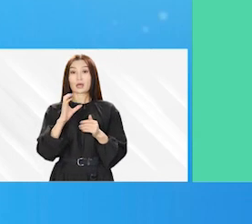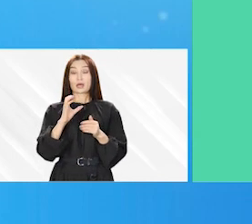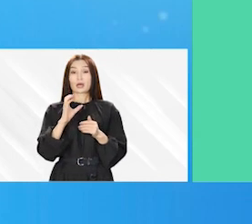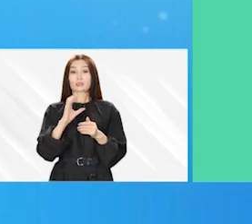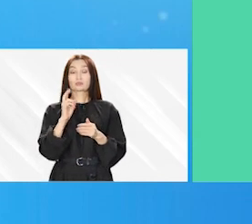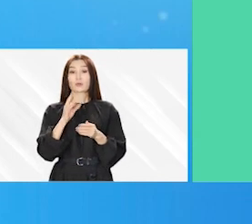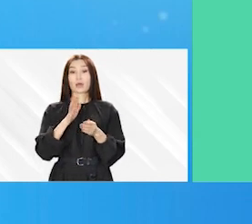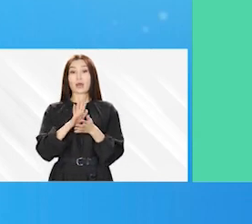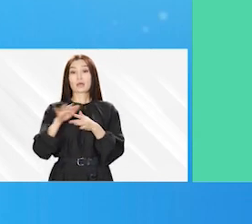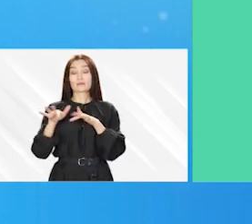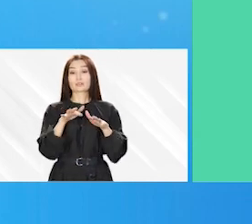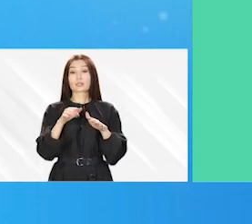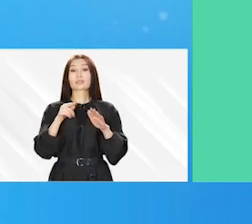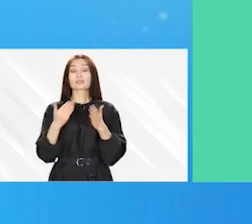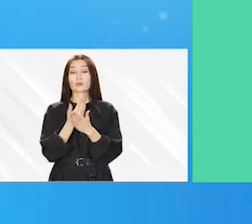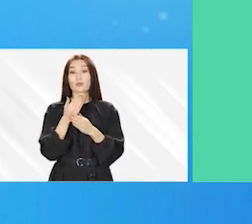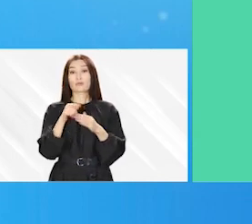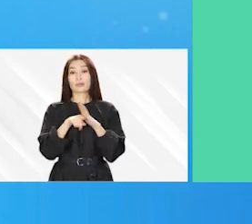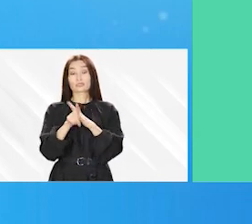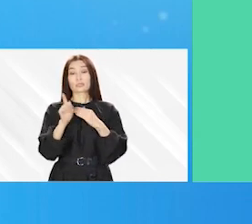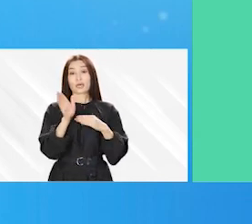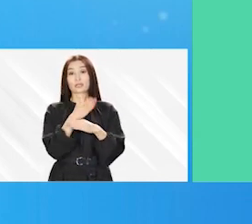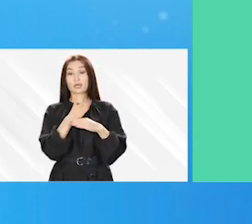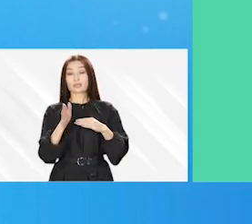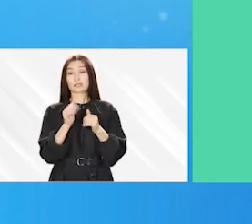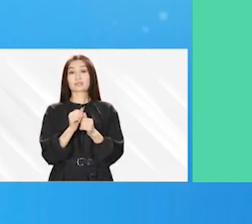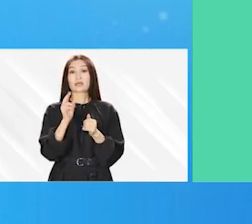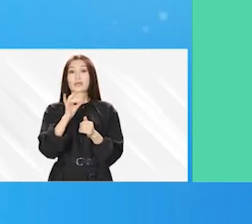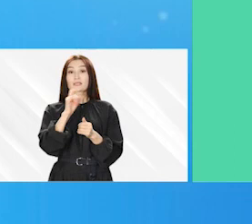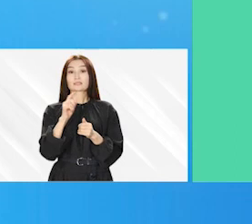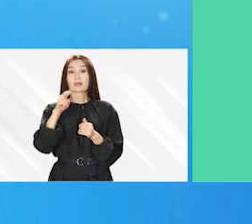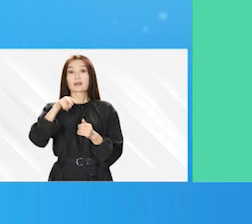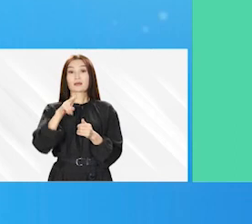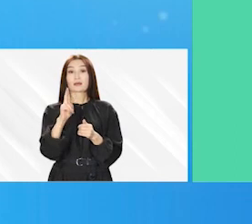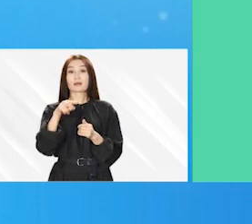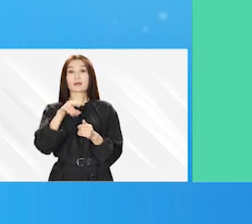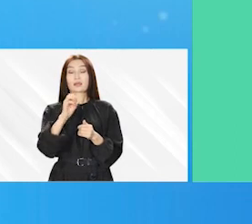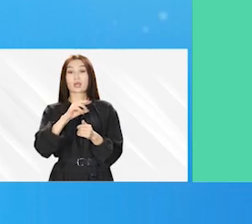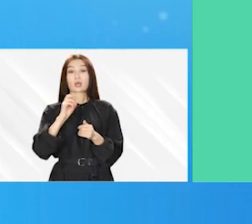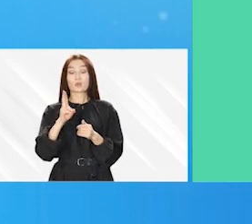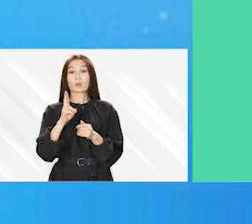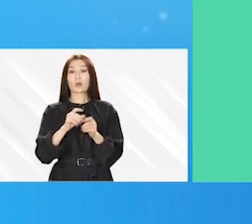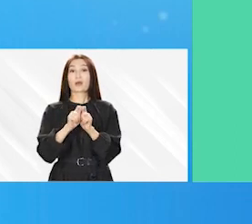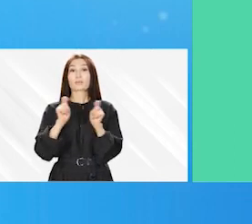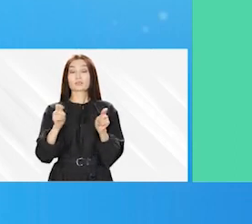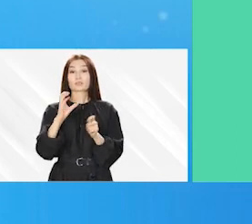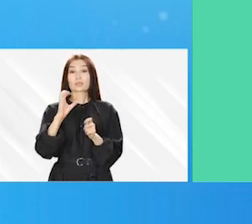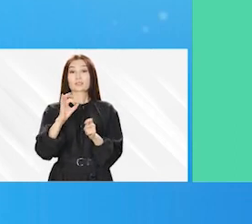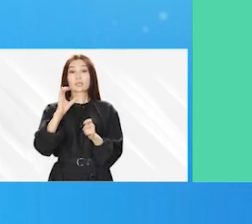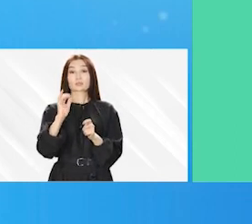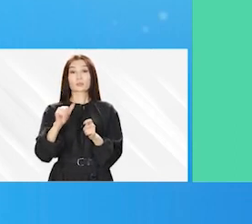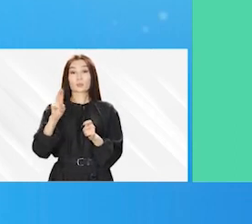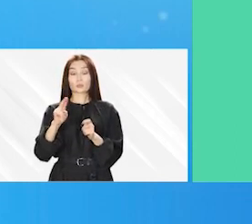kombi снова начинает делиться из клеток появившихся весной древесине образуются сосуды с